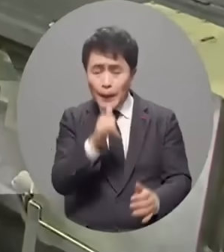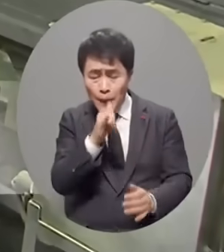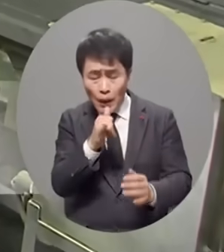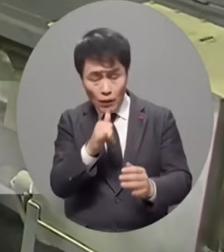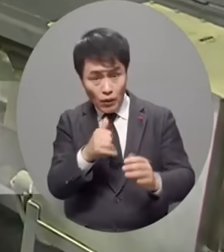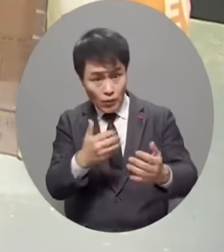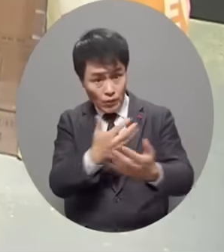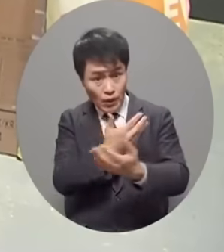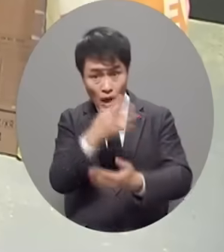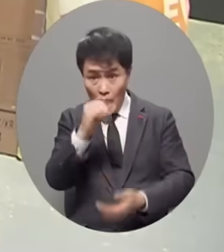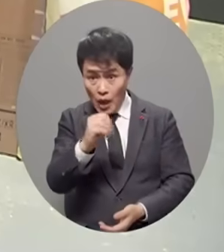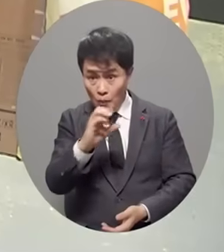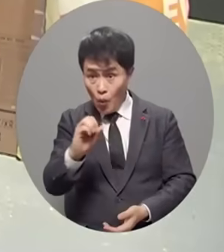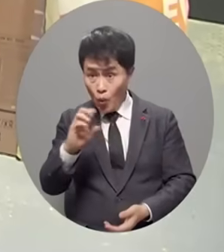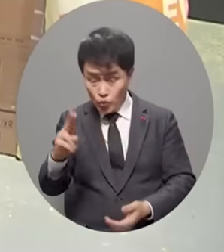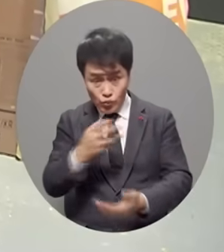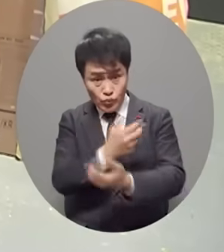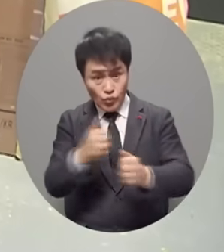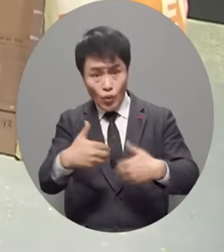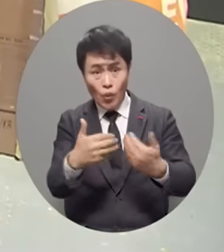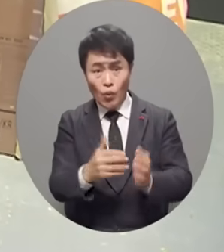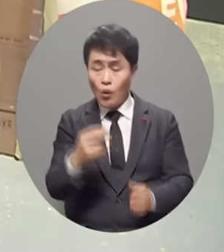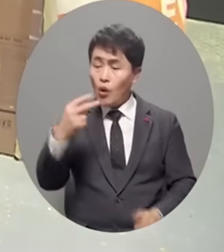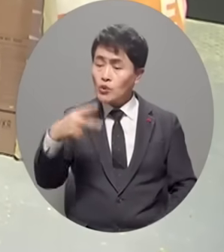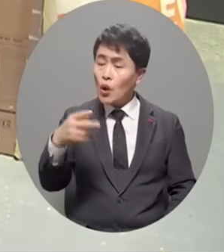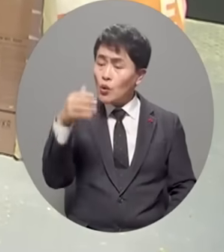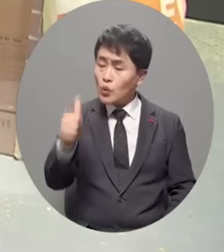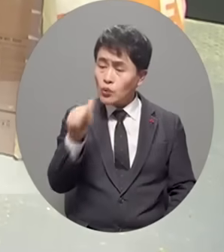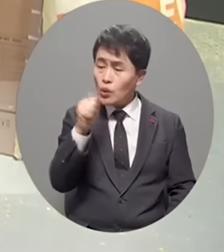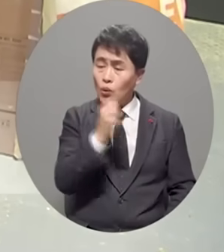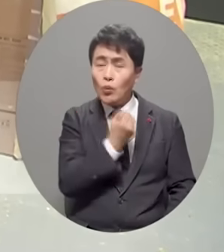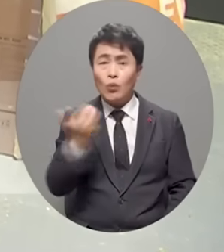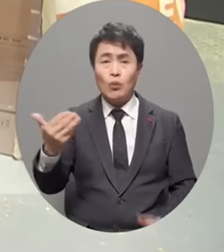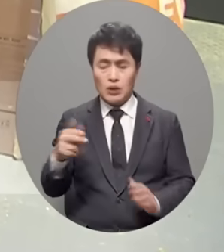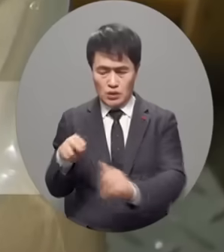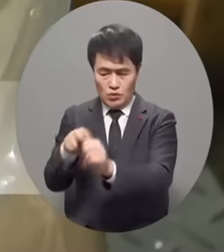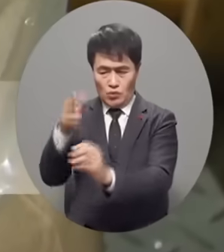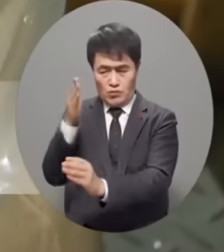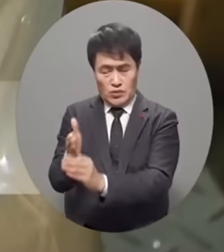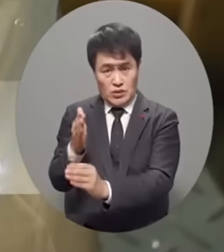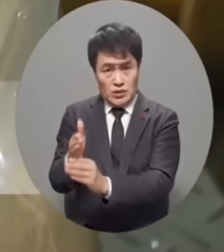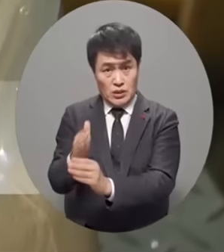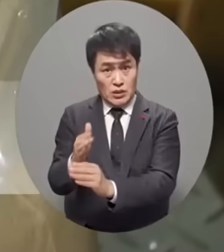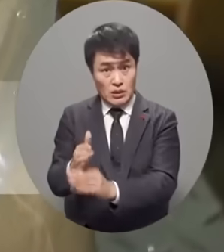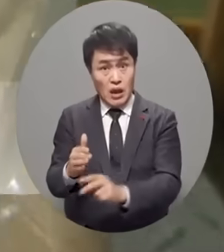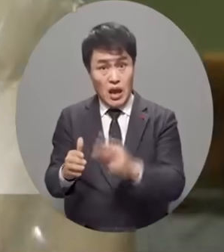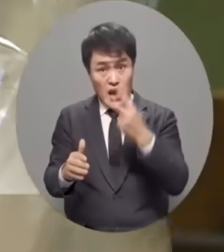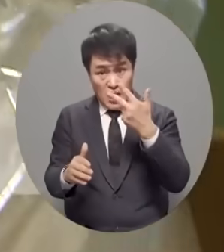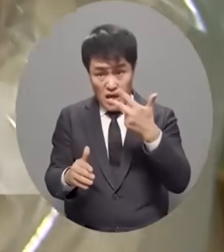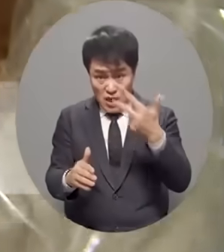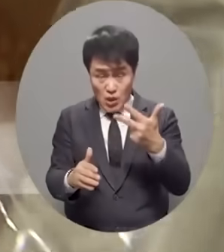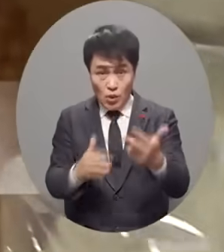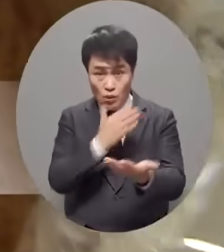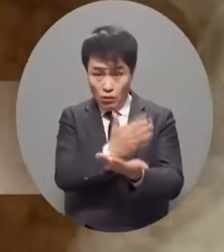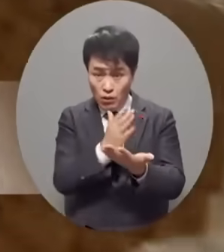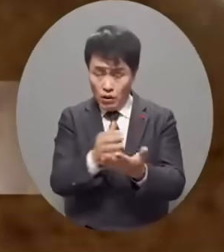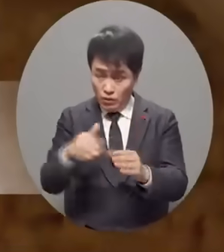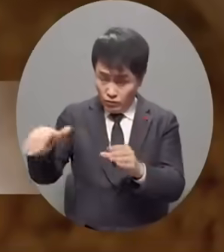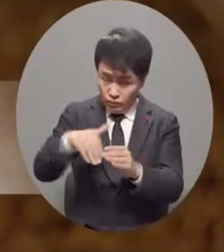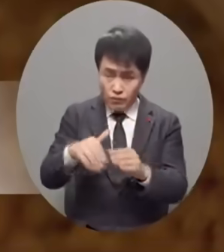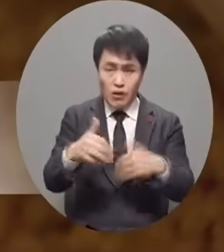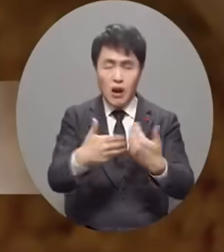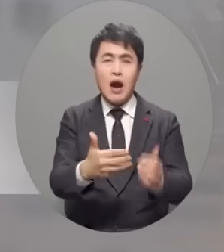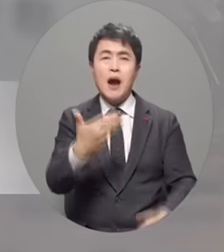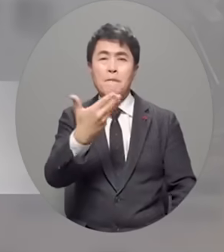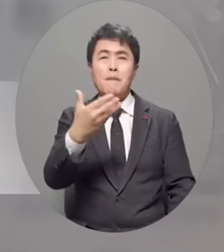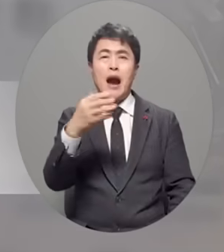추진한다는 정보를 선 소장에게 전달했고 선 소장은 이 정보를 바탕으로 7개 계좌를 통해 8만 주 넘는 금양 주식을